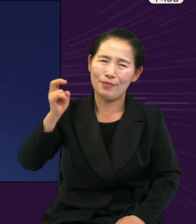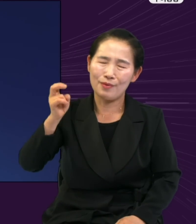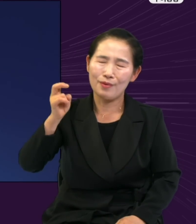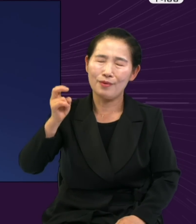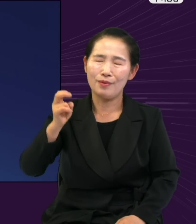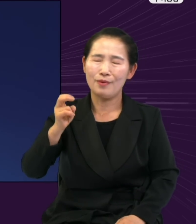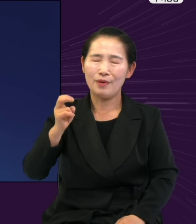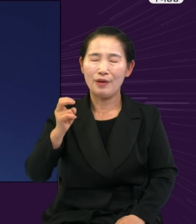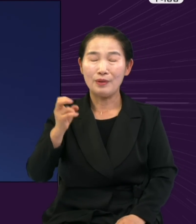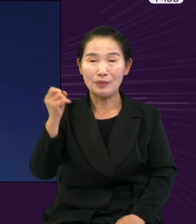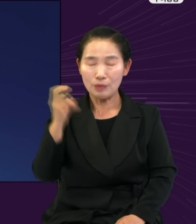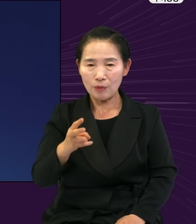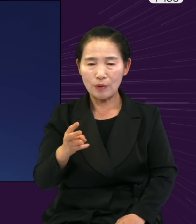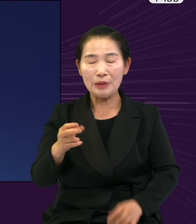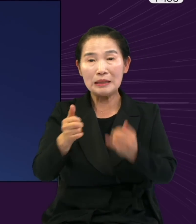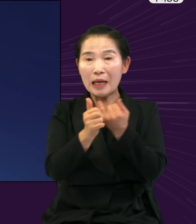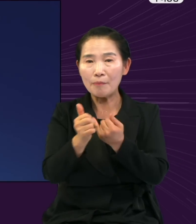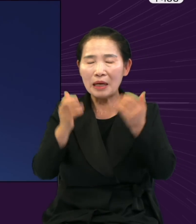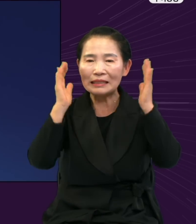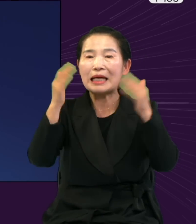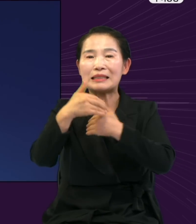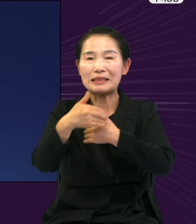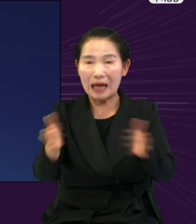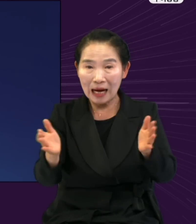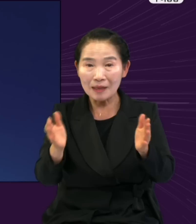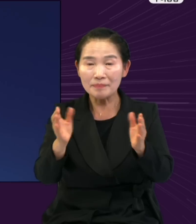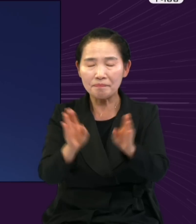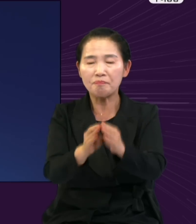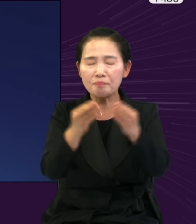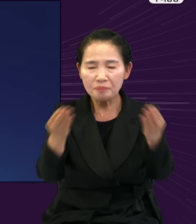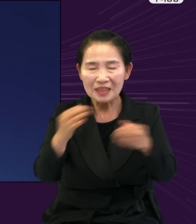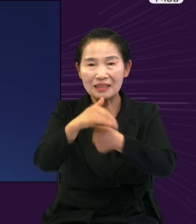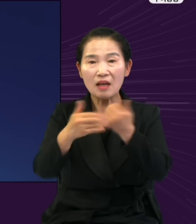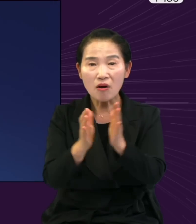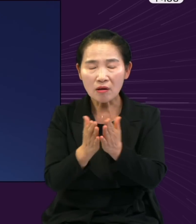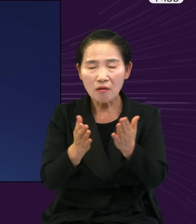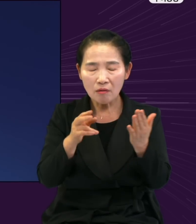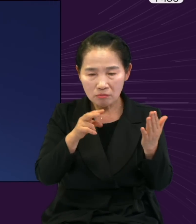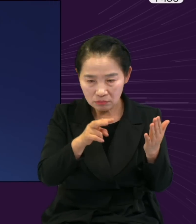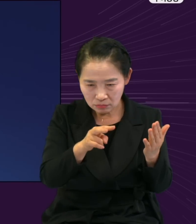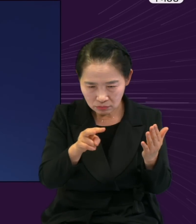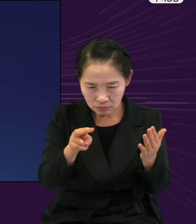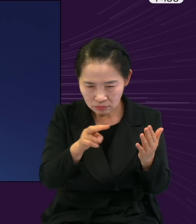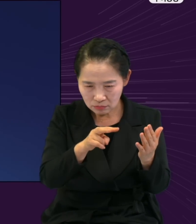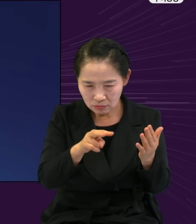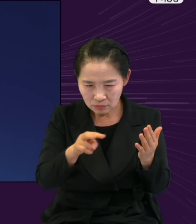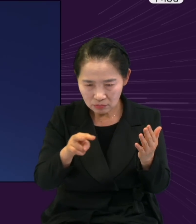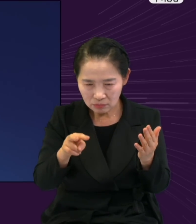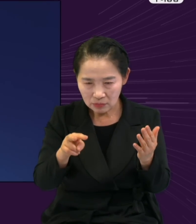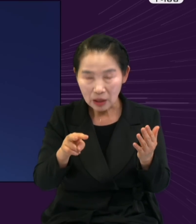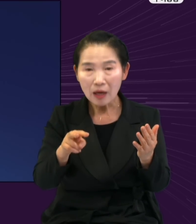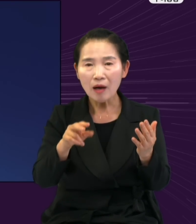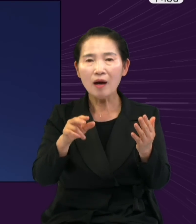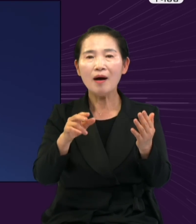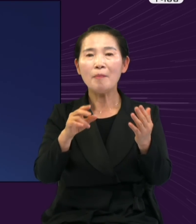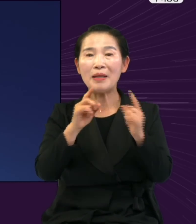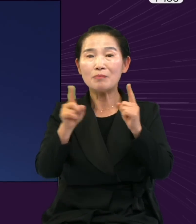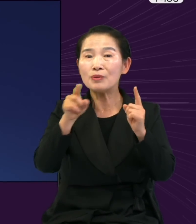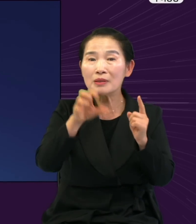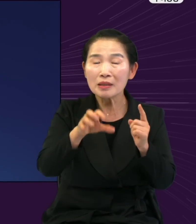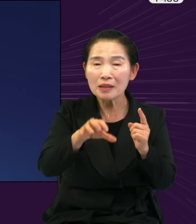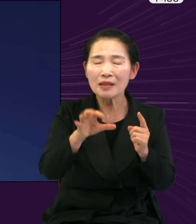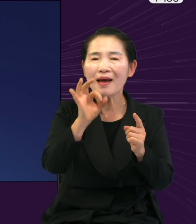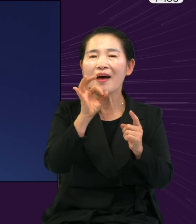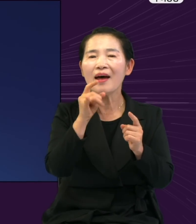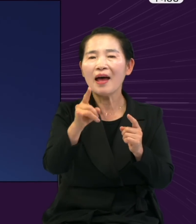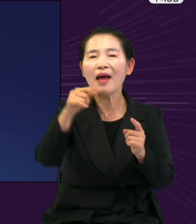펼쳐진 성경은 그날 아침 그가 묵상한 본문이었습니다. 죽음을 보지 않고 천국으로 옮겨진 에녹,